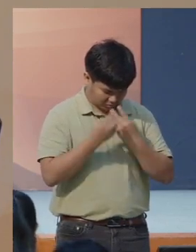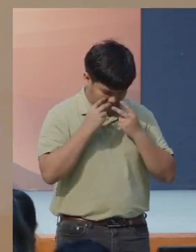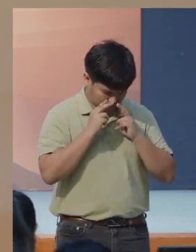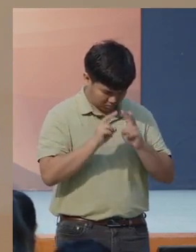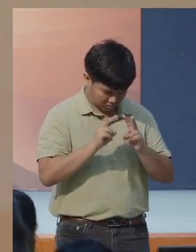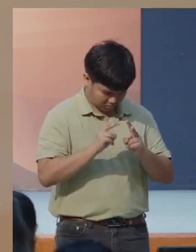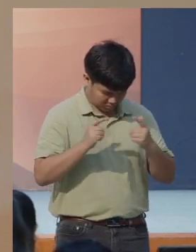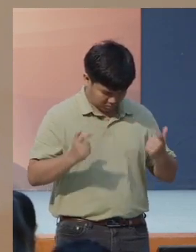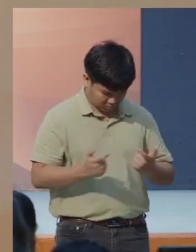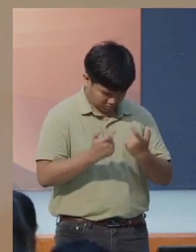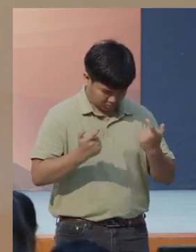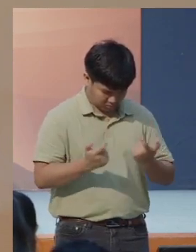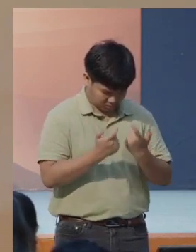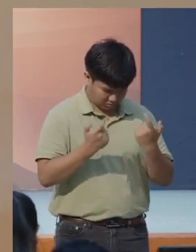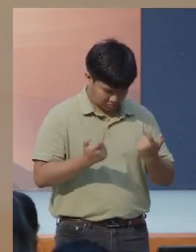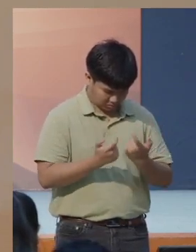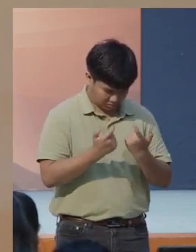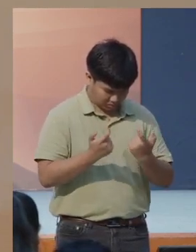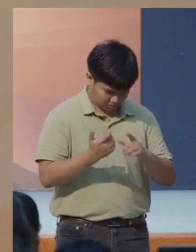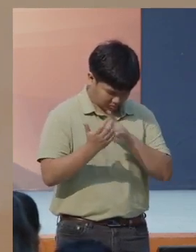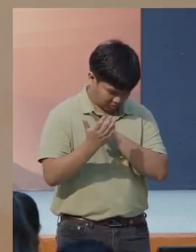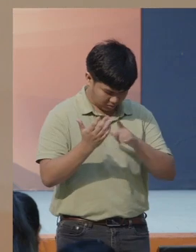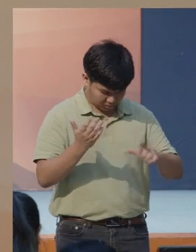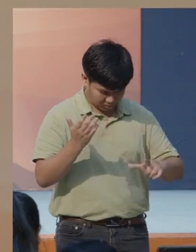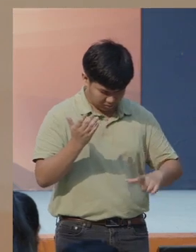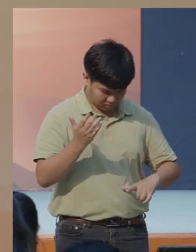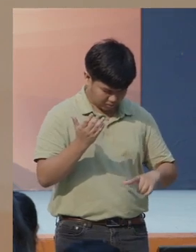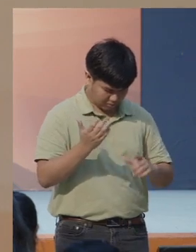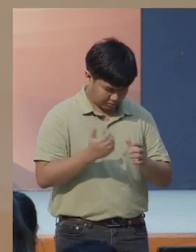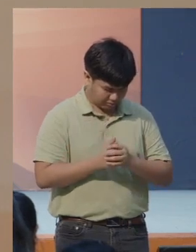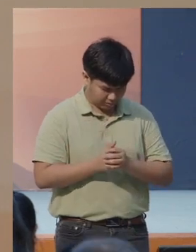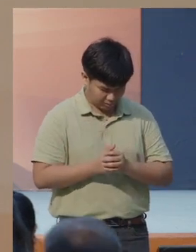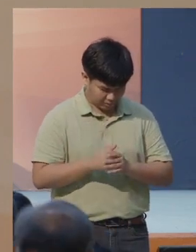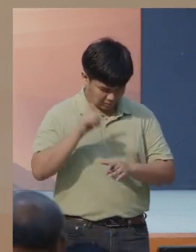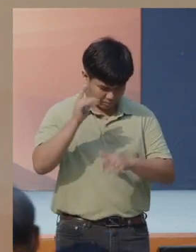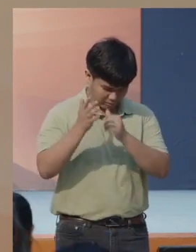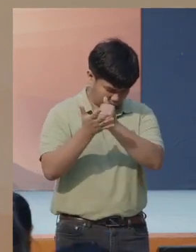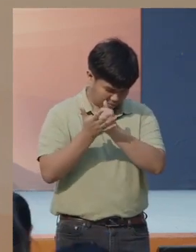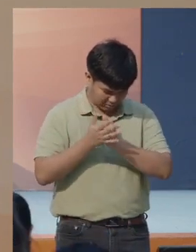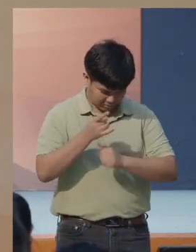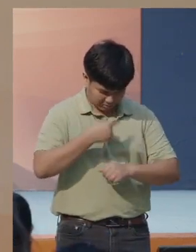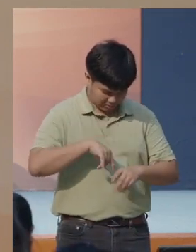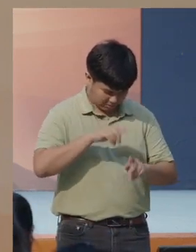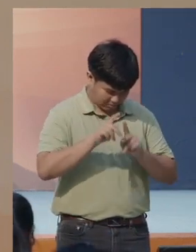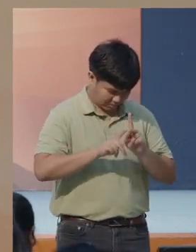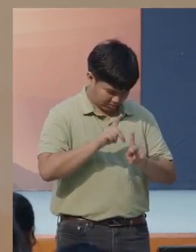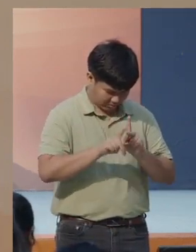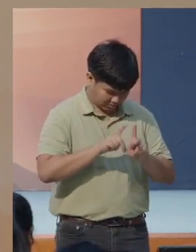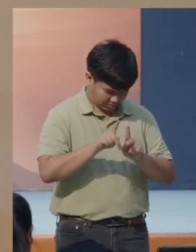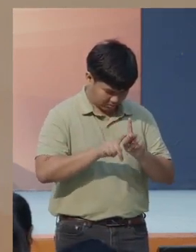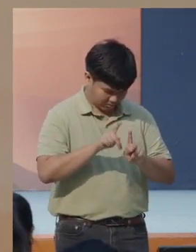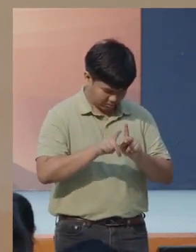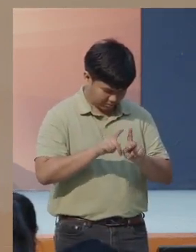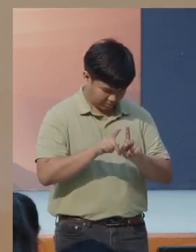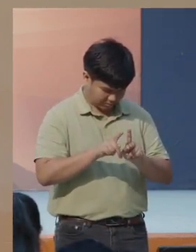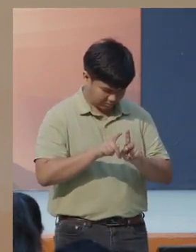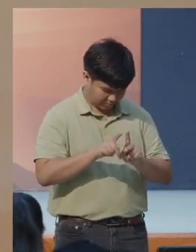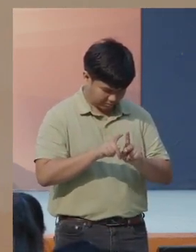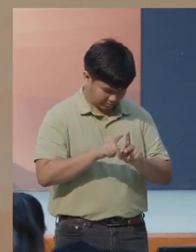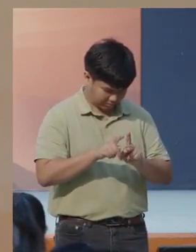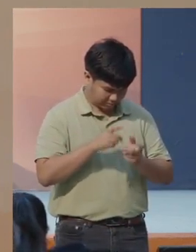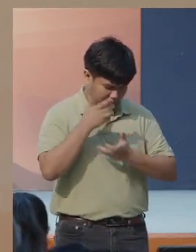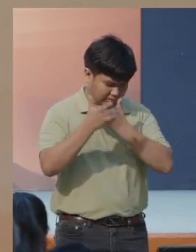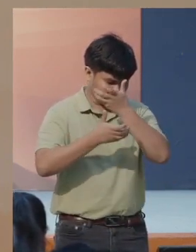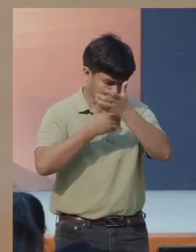kanilang pagkakasala. Lord, tulungan niyo po ang mga taong ito to admit that they